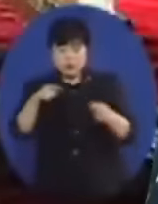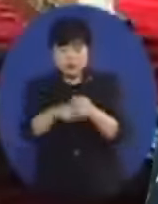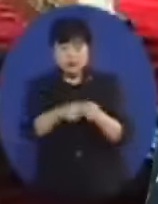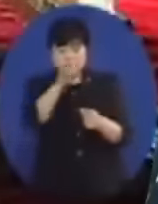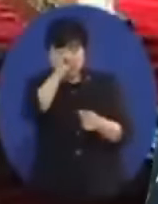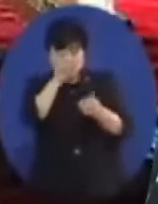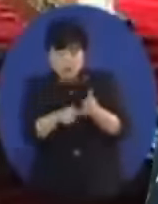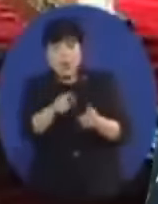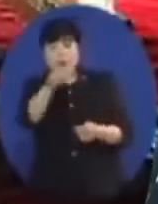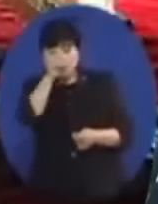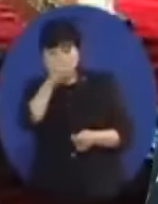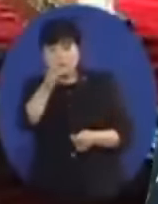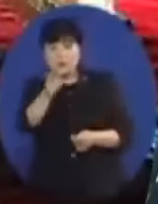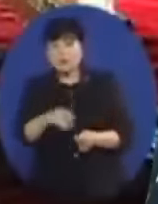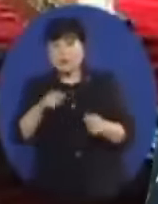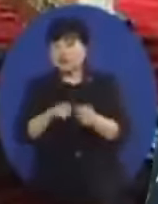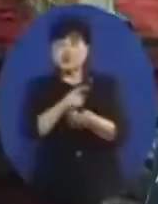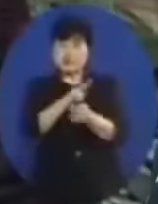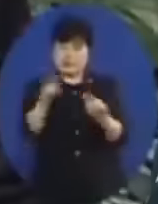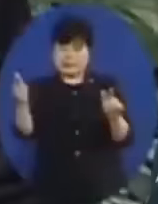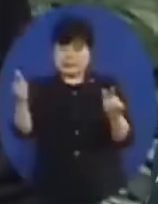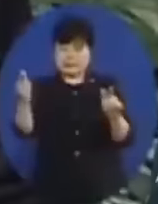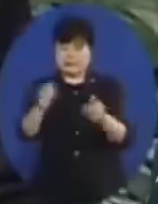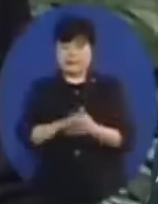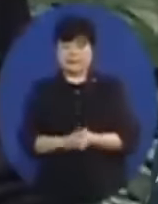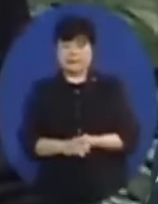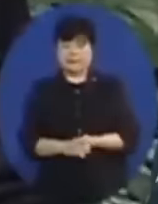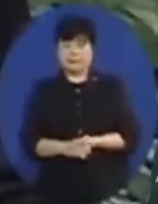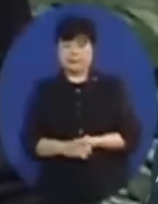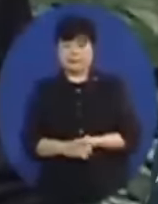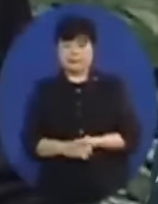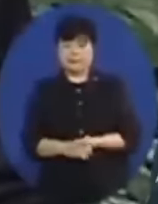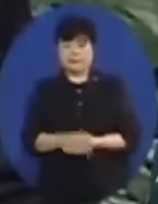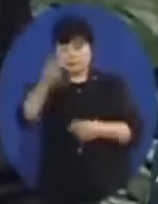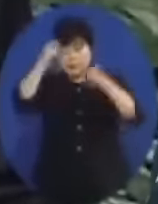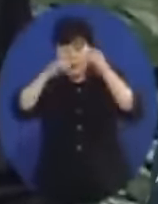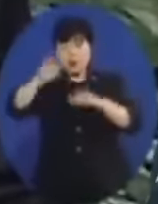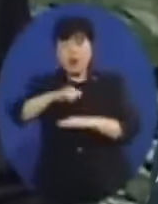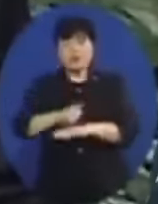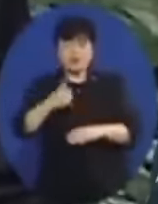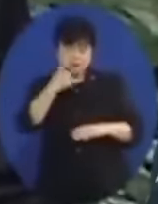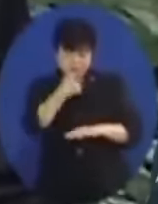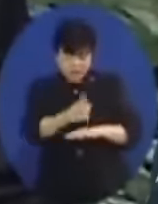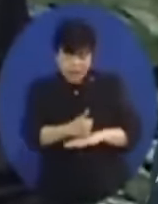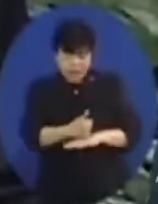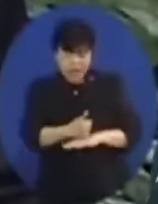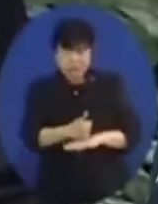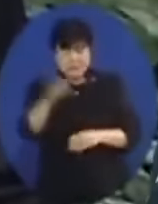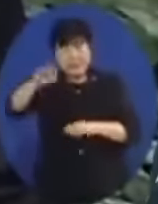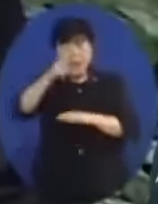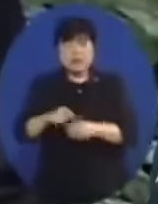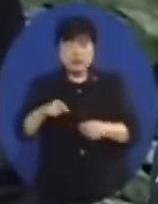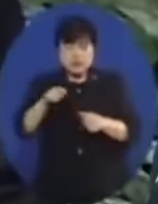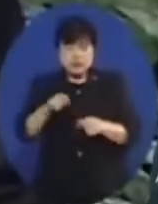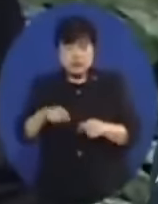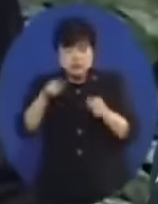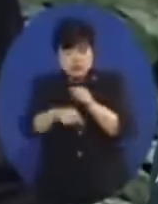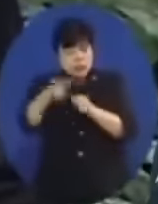기회가 왔는데도 안 죽였습니다. 그러나 사울은 끝까지 다윗을 죽이렸다는 것입니다.